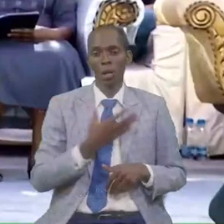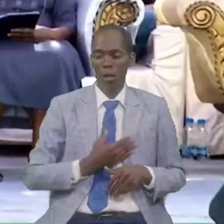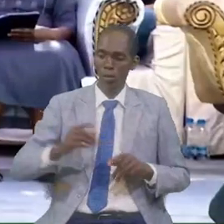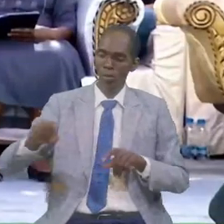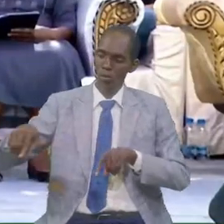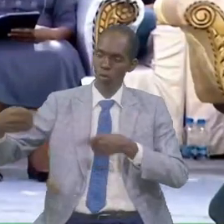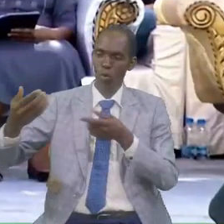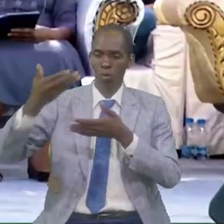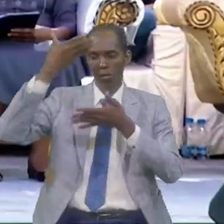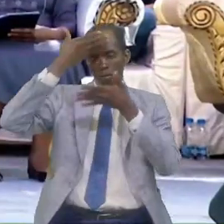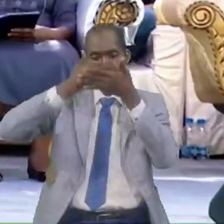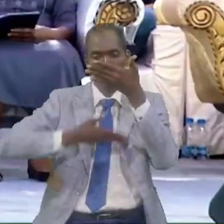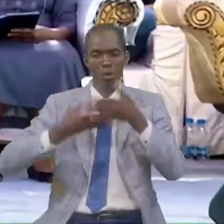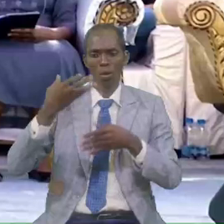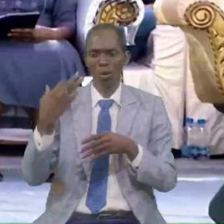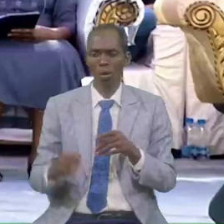devant Goliath.